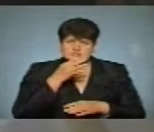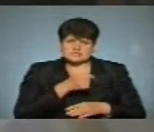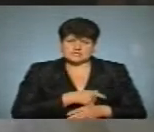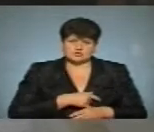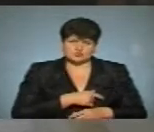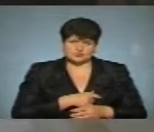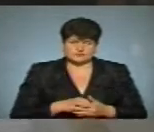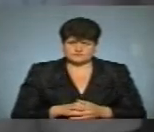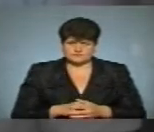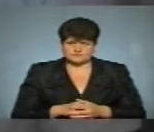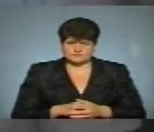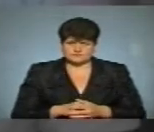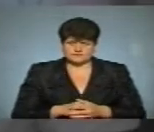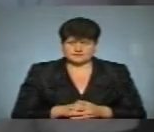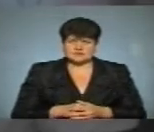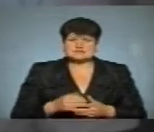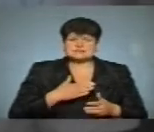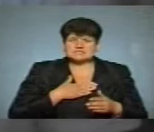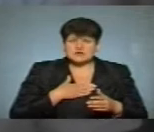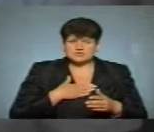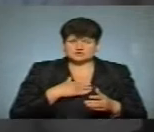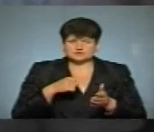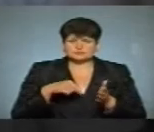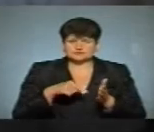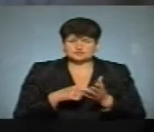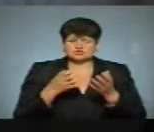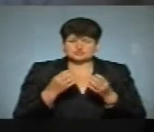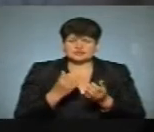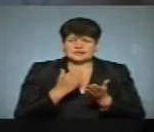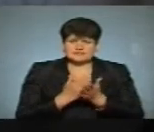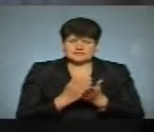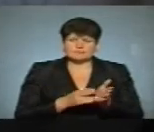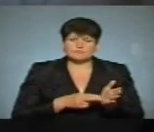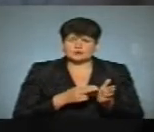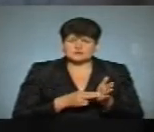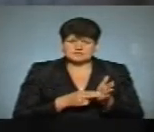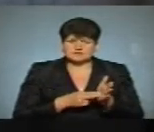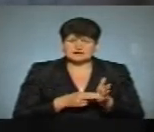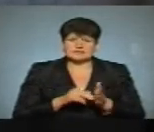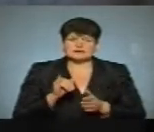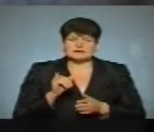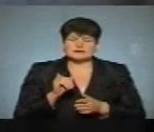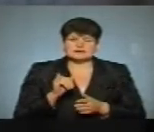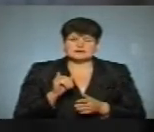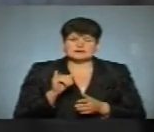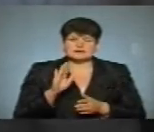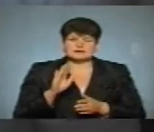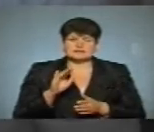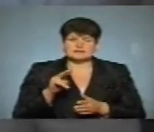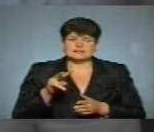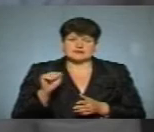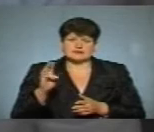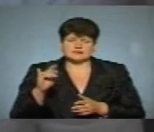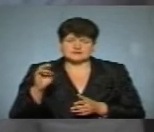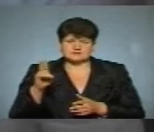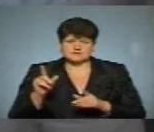Надія Шевчук. З нашої станції ще є дизель поїзда до станції Іванівці, який